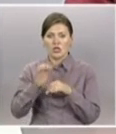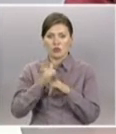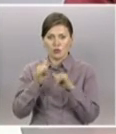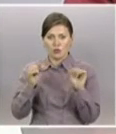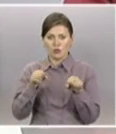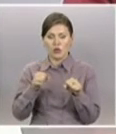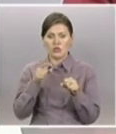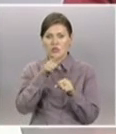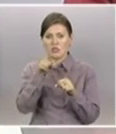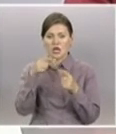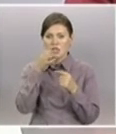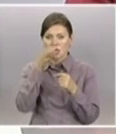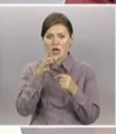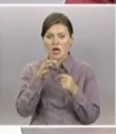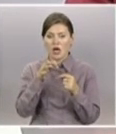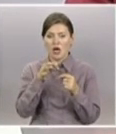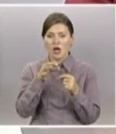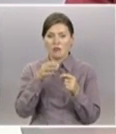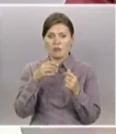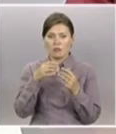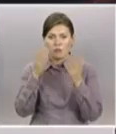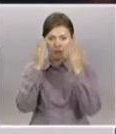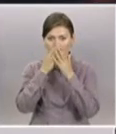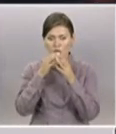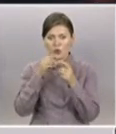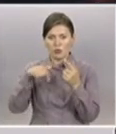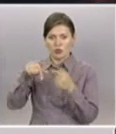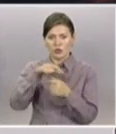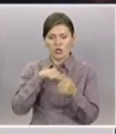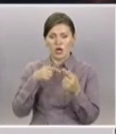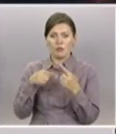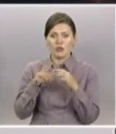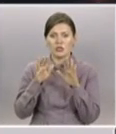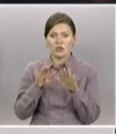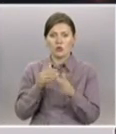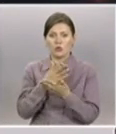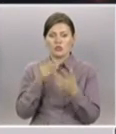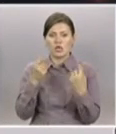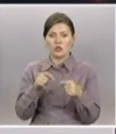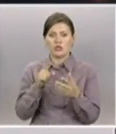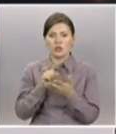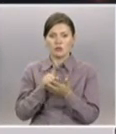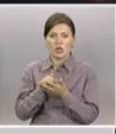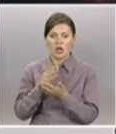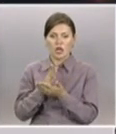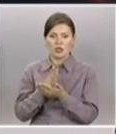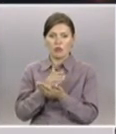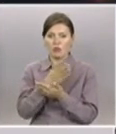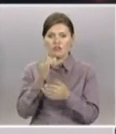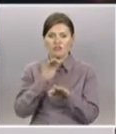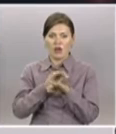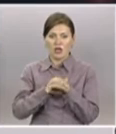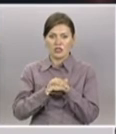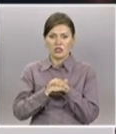жерде, жаңағы сіз айтып отырсыз, мешіттің аумағында және де басқа жерлерде оны сатуға тыйым салынған. Бұндай